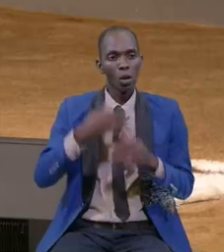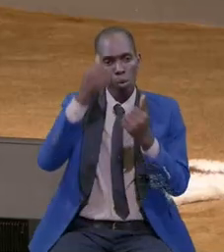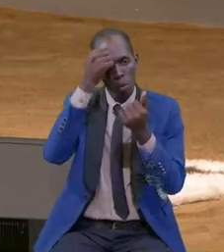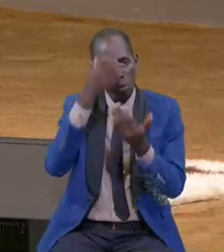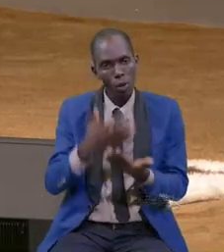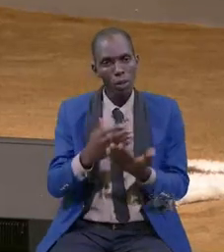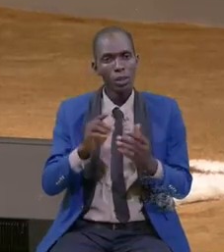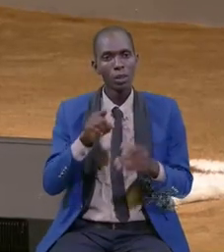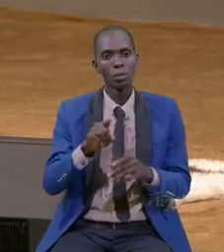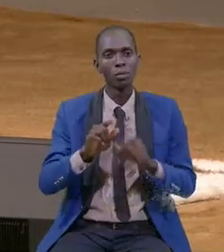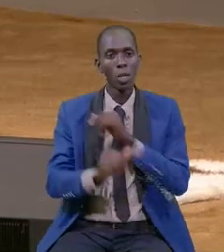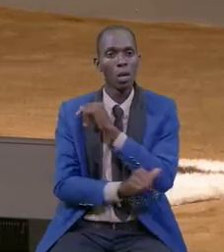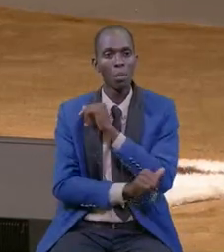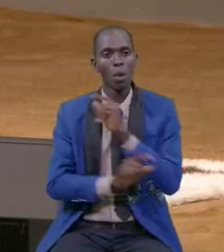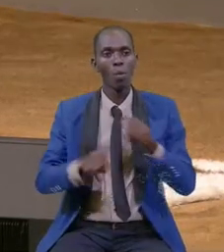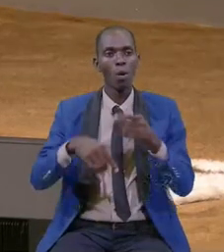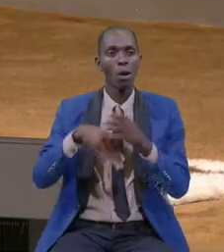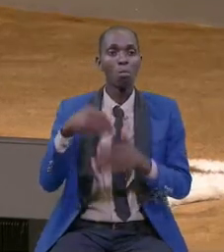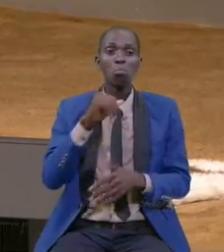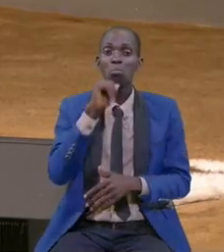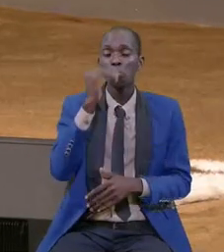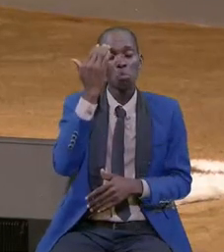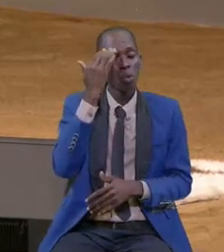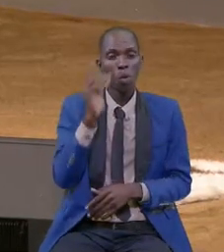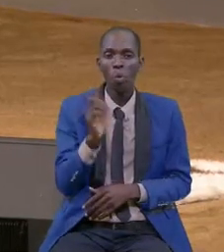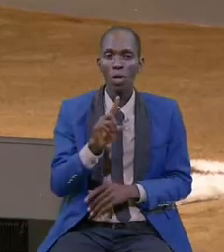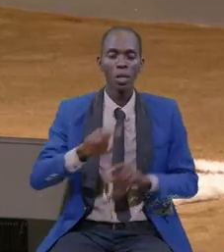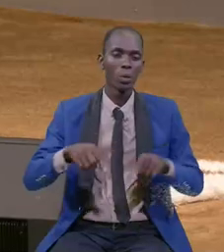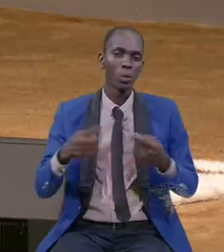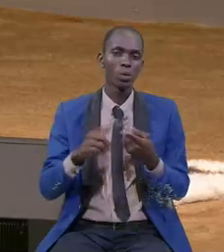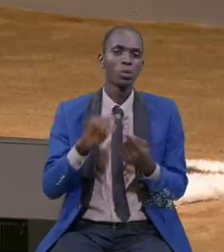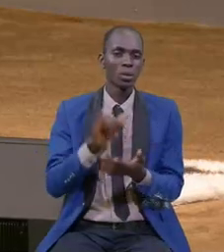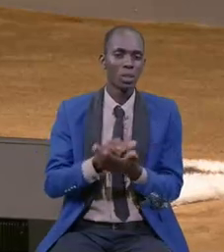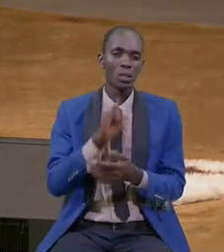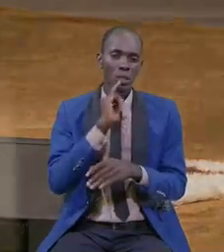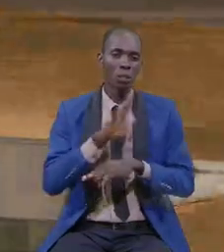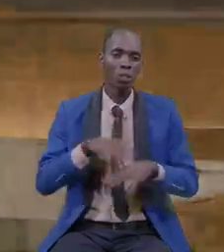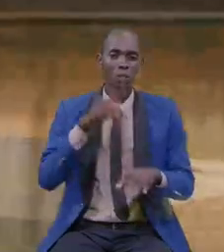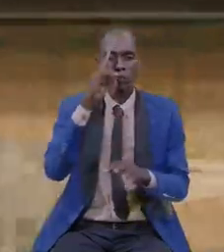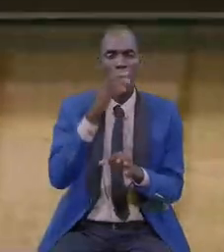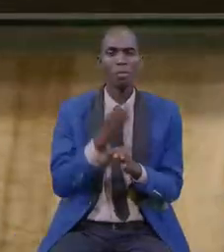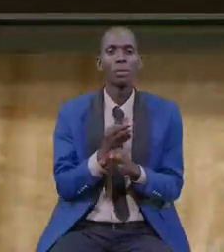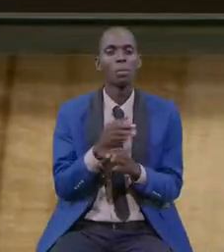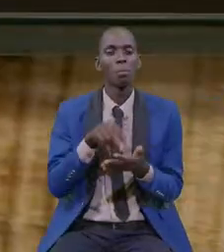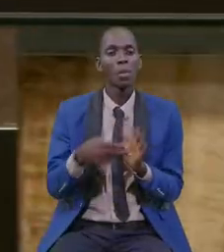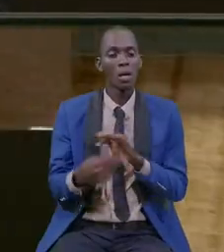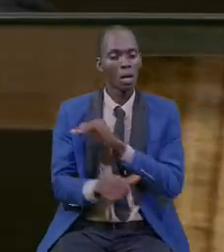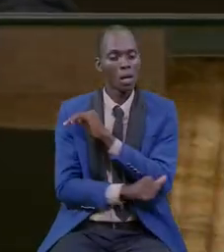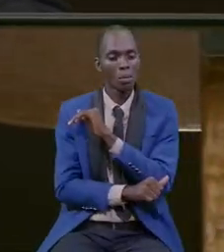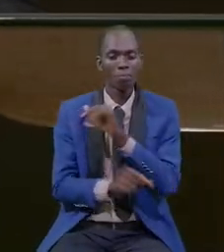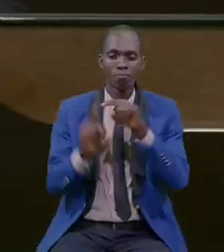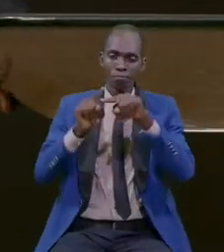savoir où il allait ça c'est la foi il s'est reposé sur Dieu